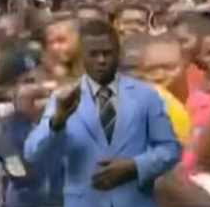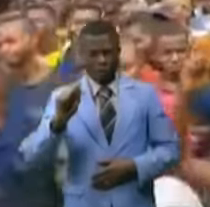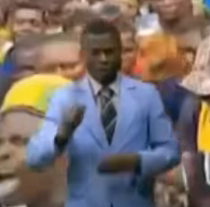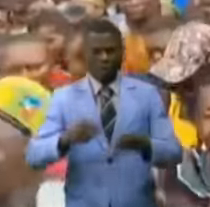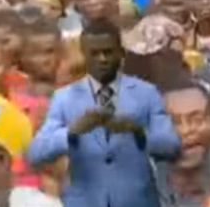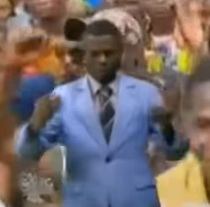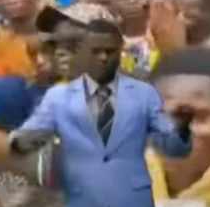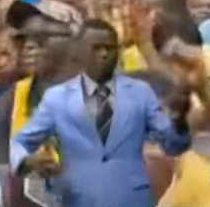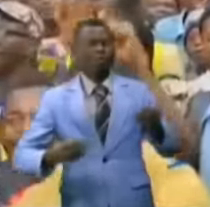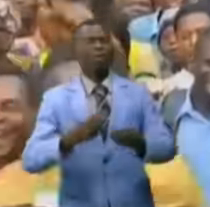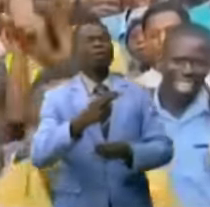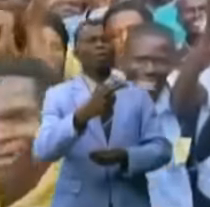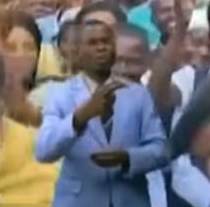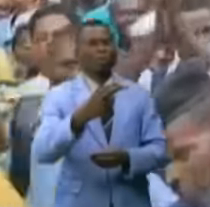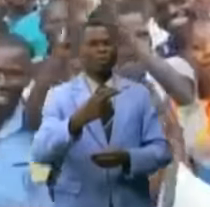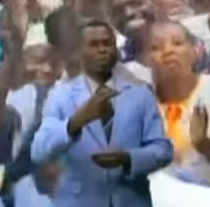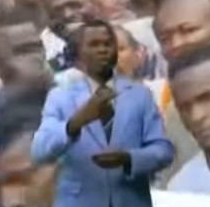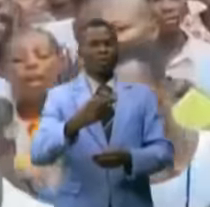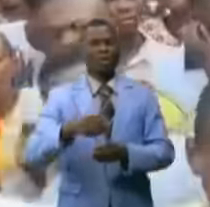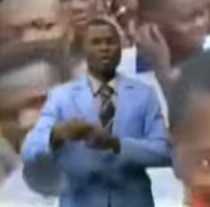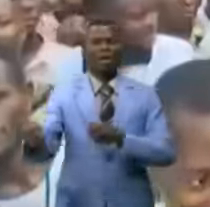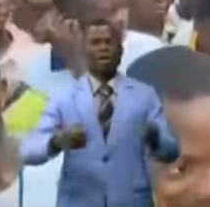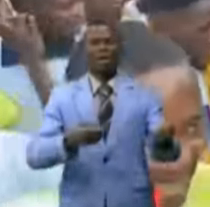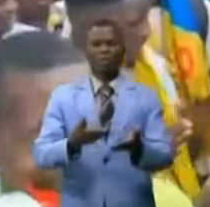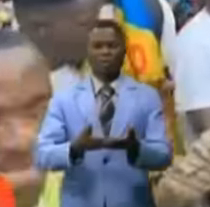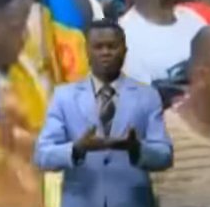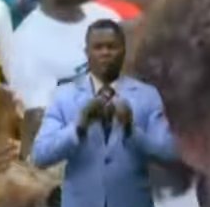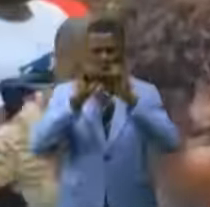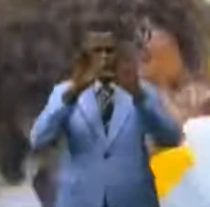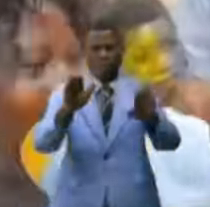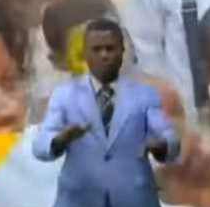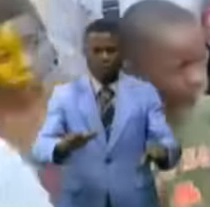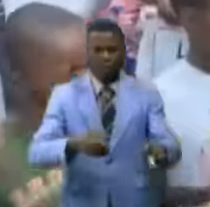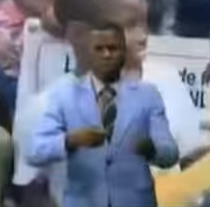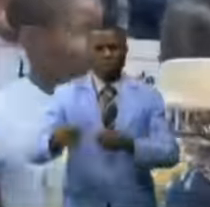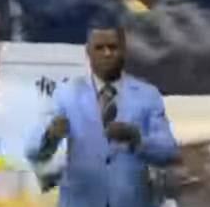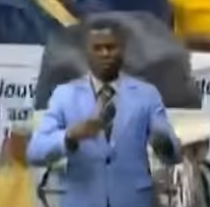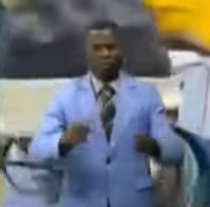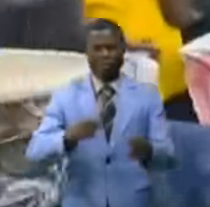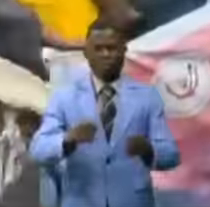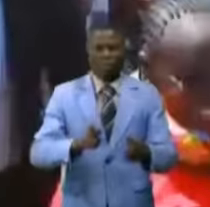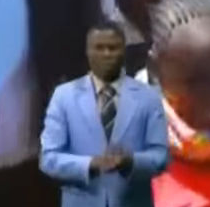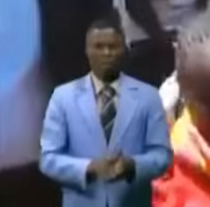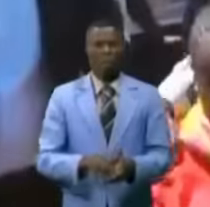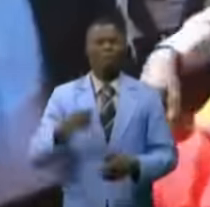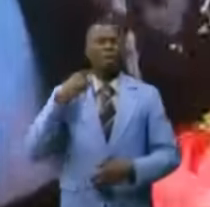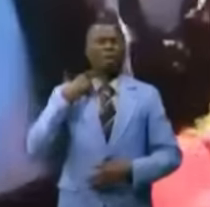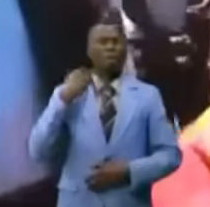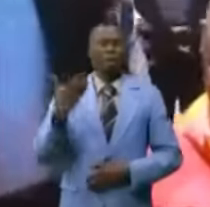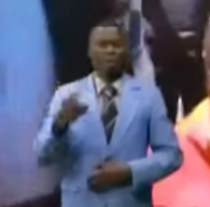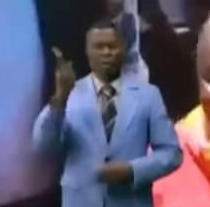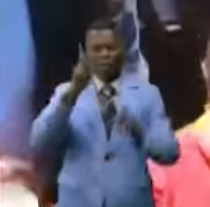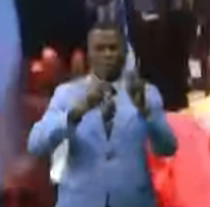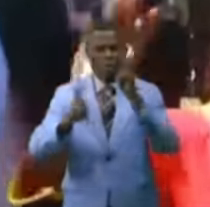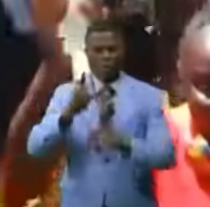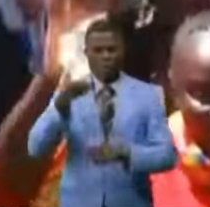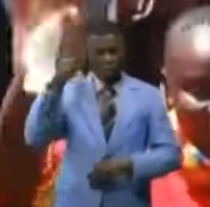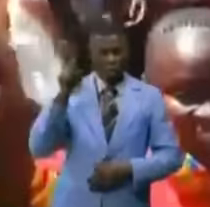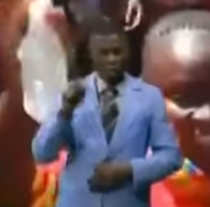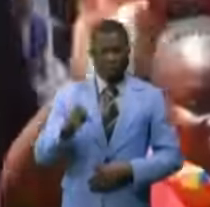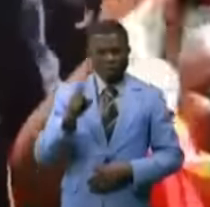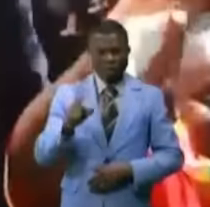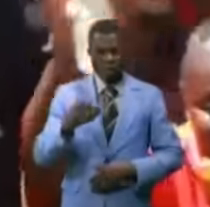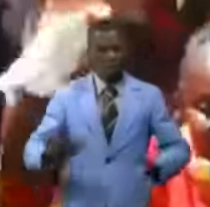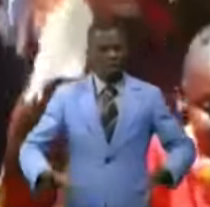le ruban symbolique de ce marché et de le baptiser Marché de l'Unité du Kwango. La population kalundaise,